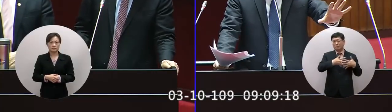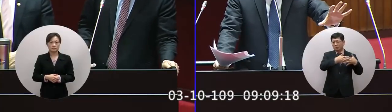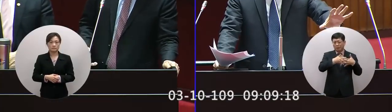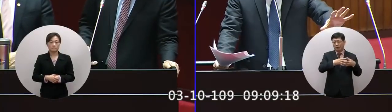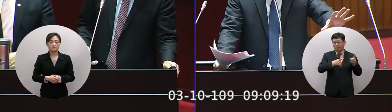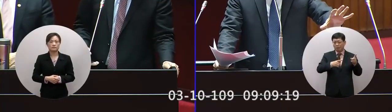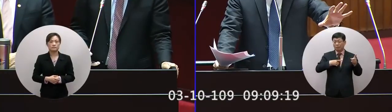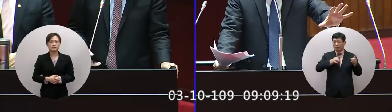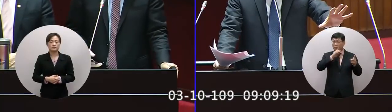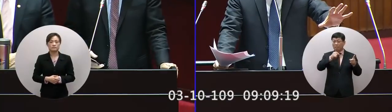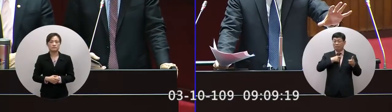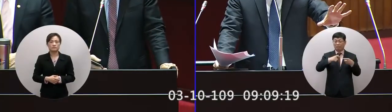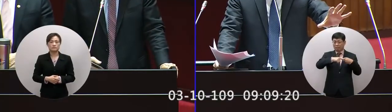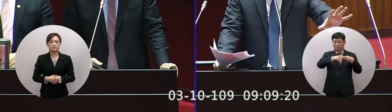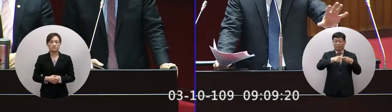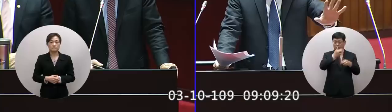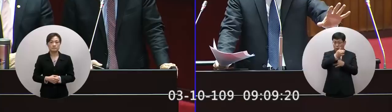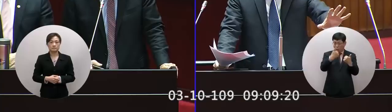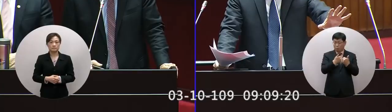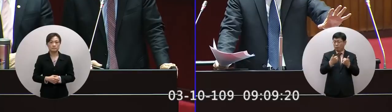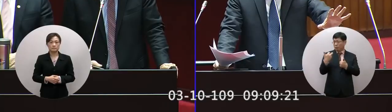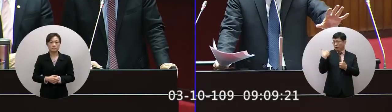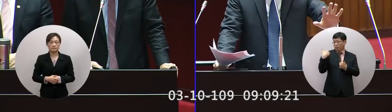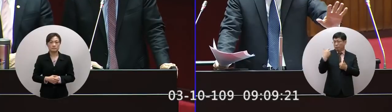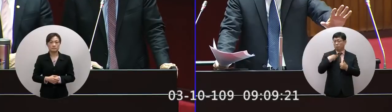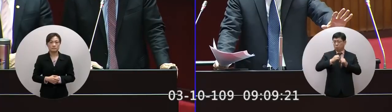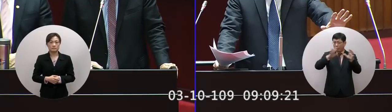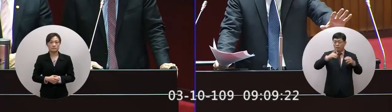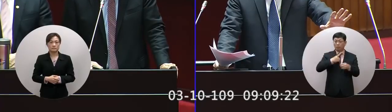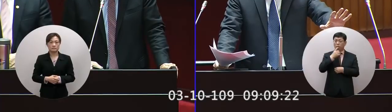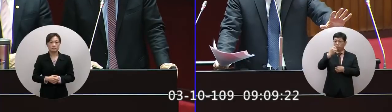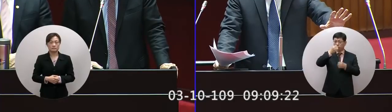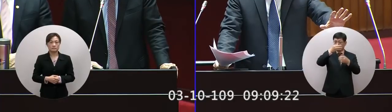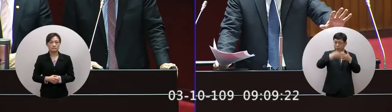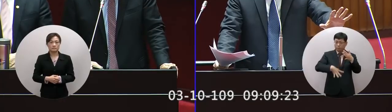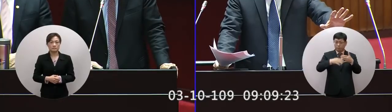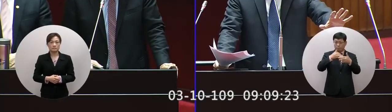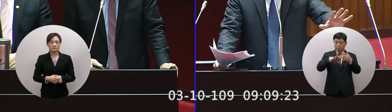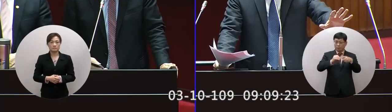国。联准会上周宣布降息两码，